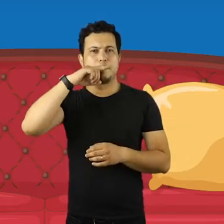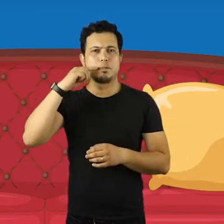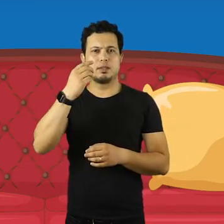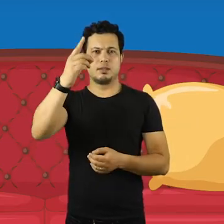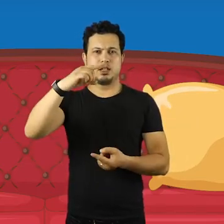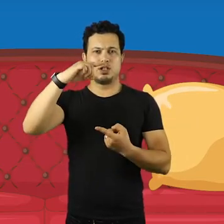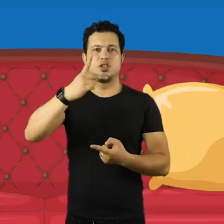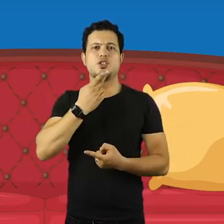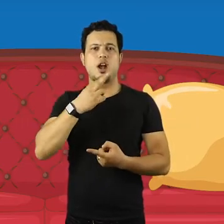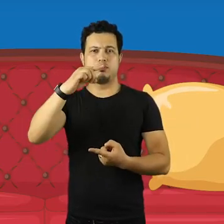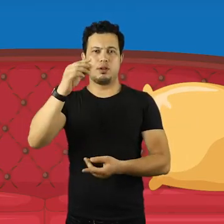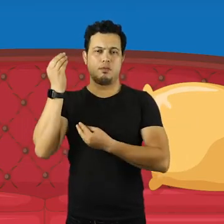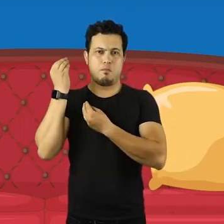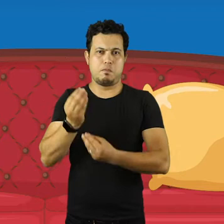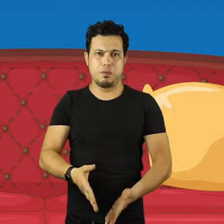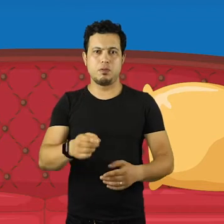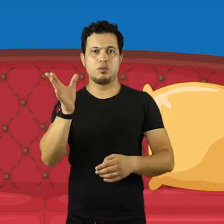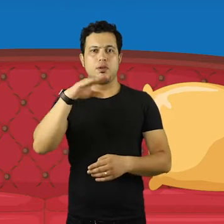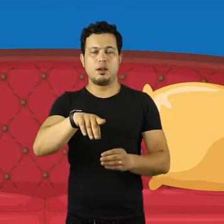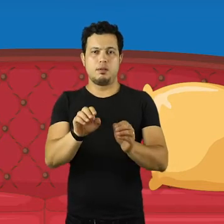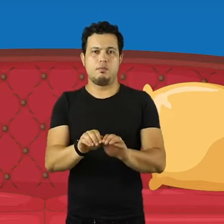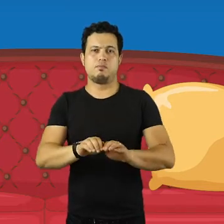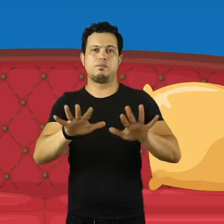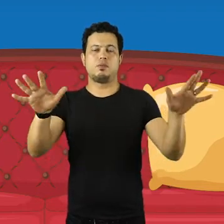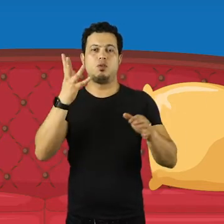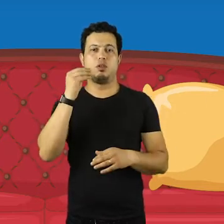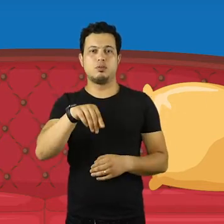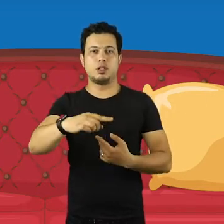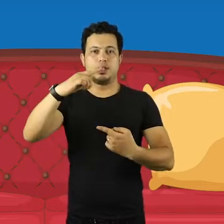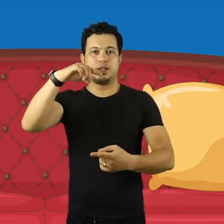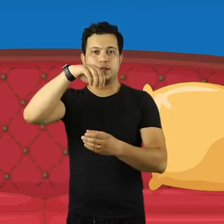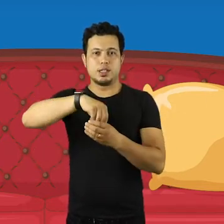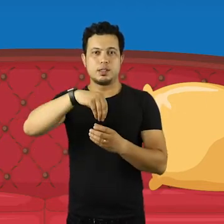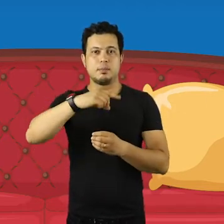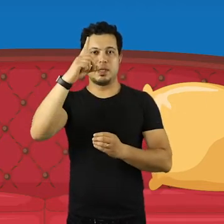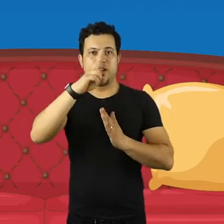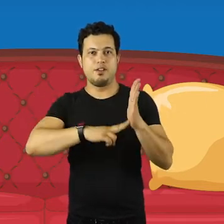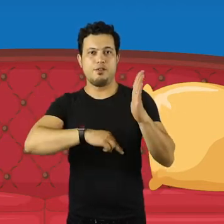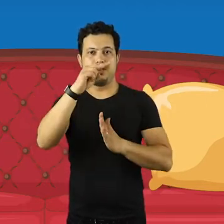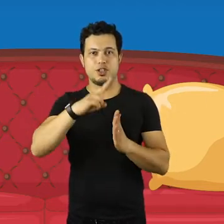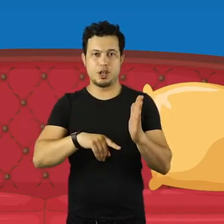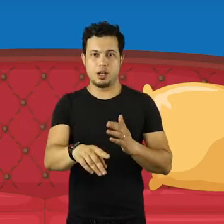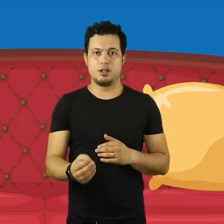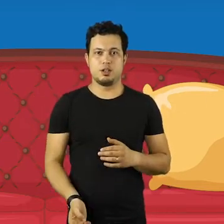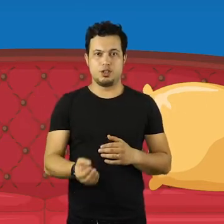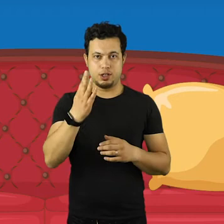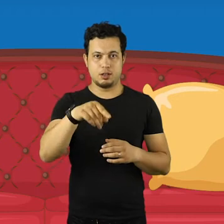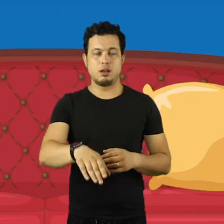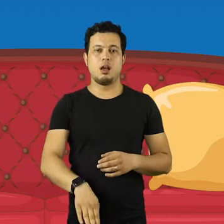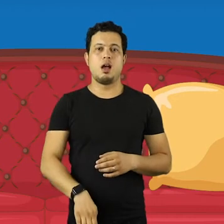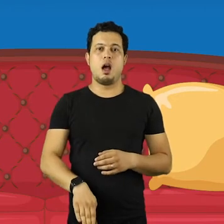parlıyordu. Pınar'la Çınar daha ne olduğunu anlamadan şişenin içinden kocaman bir fırça çıktı.